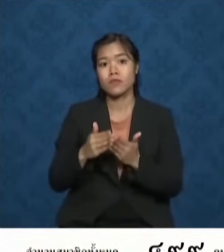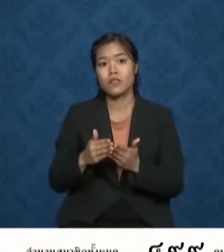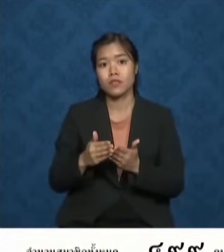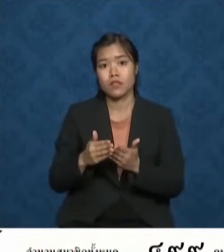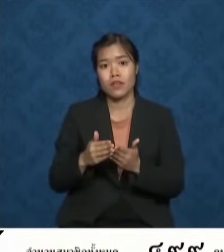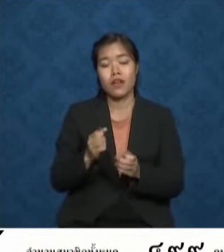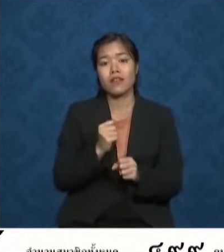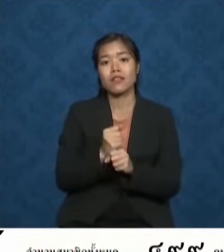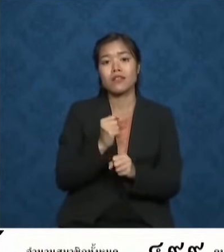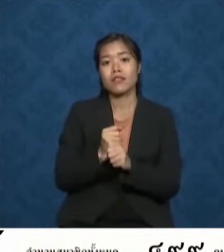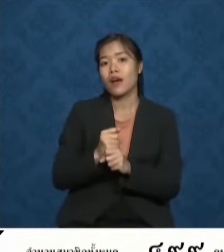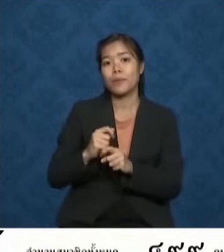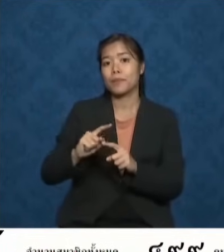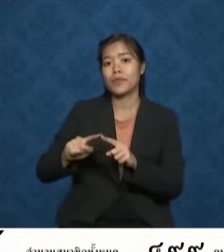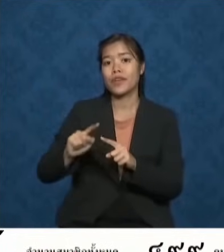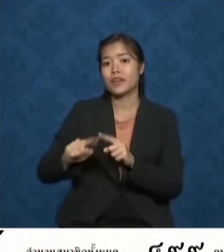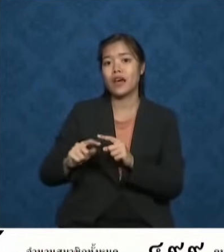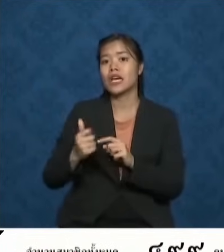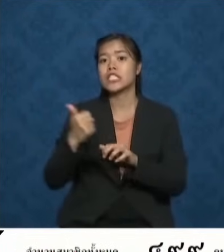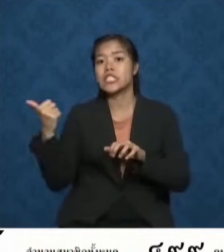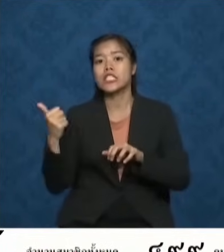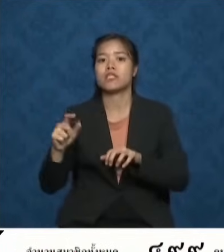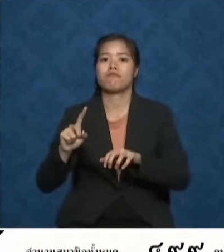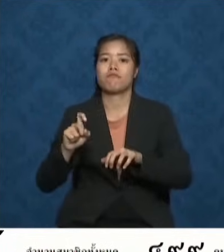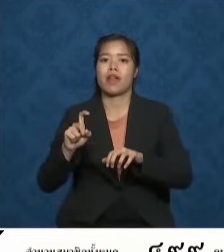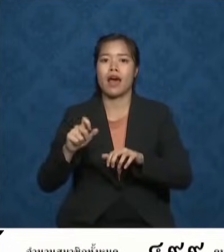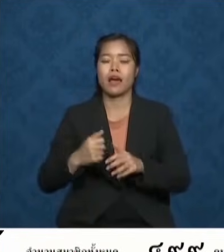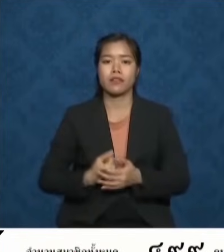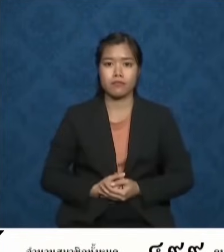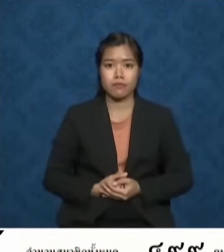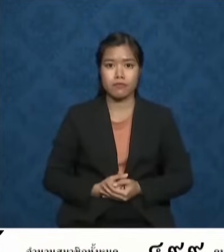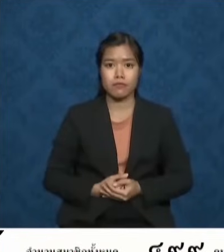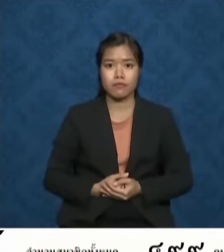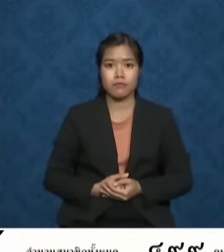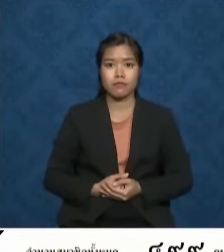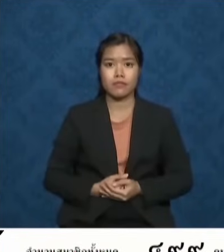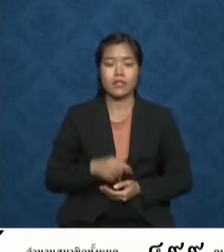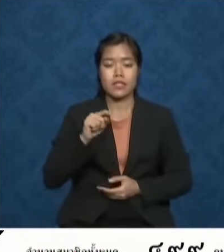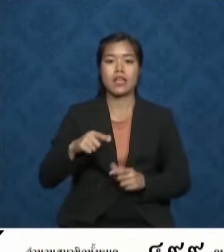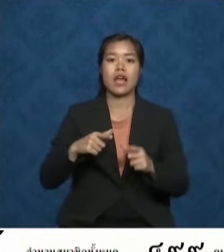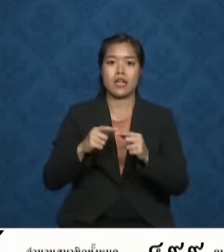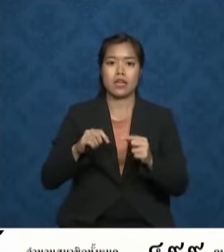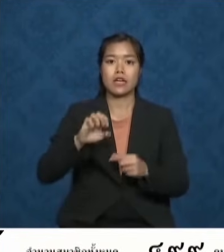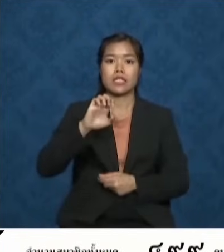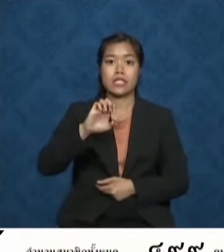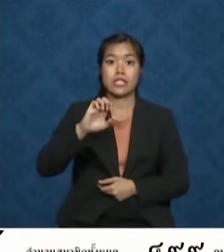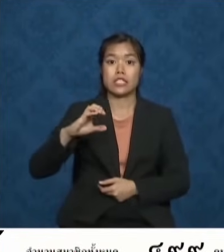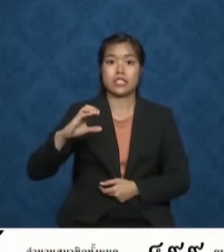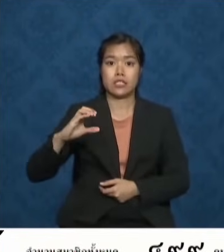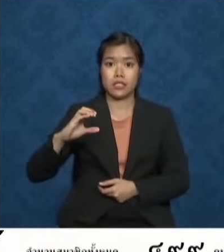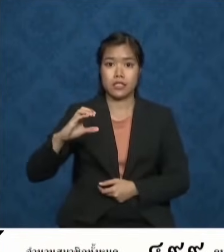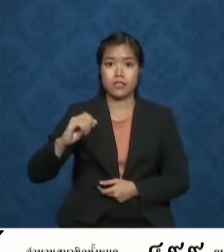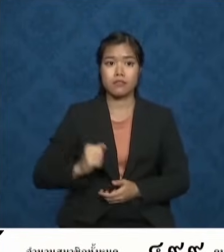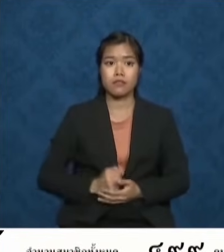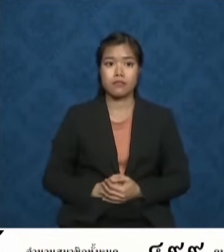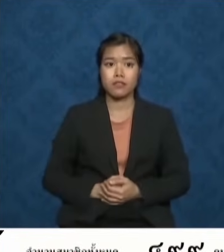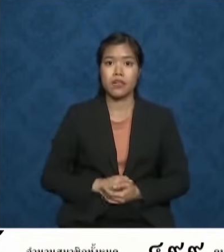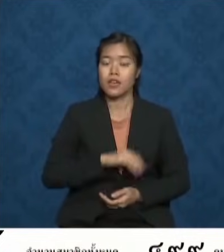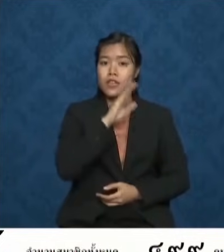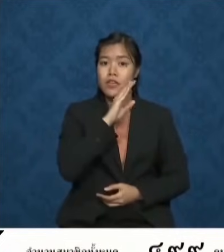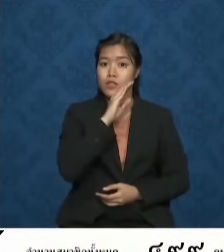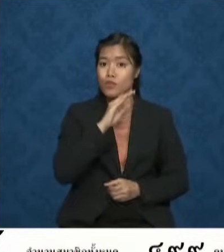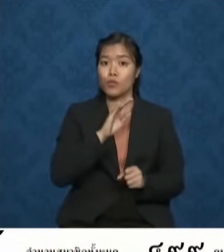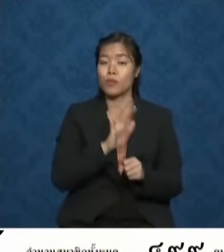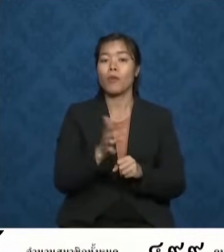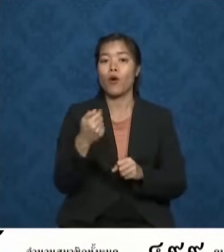อกเหนือจากระบบระเบียบราชการไม่ได้นี่คือเรื่องของ EC นะครับถ้ายังไม่พอเดี๋ยวให้กระทรวงเข